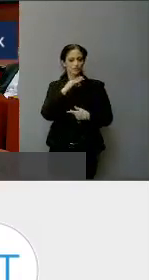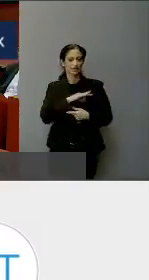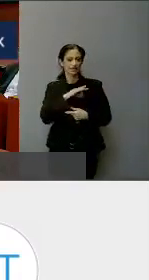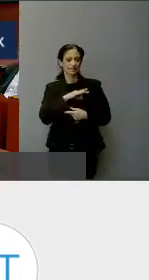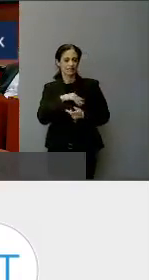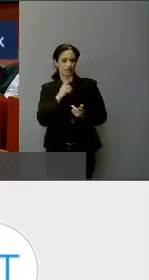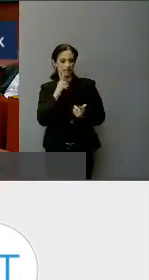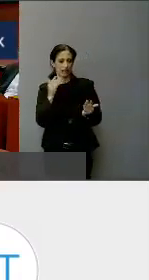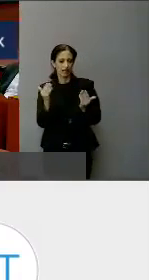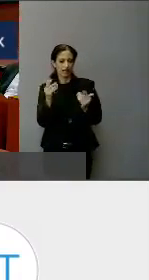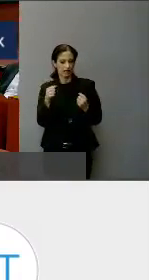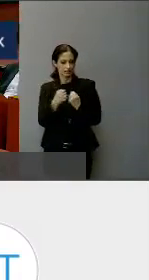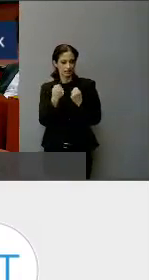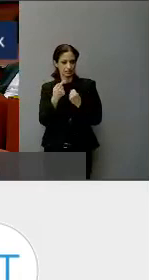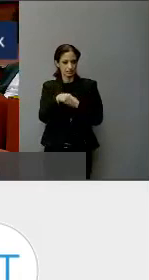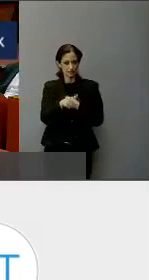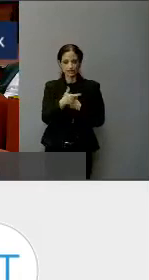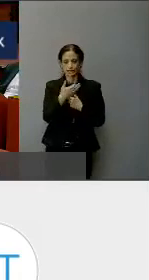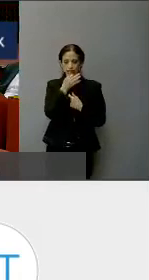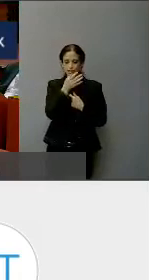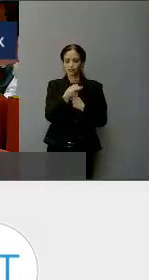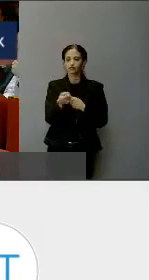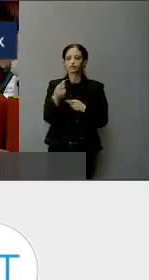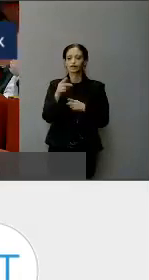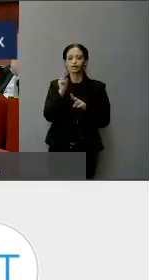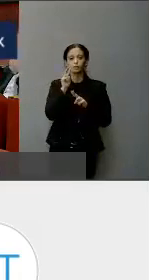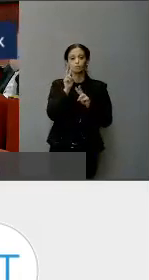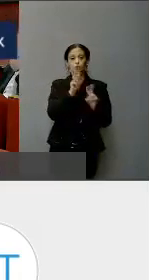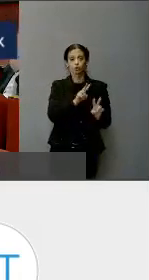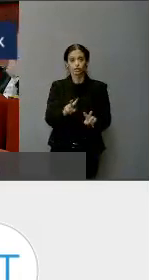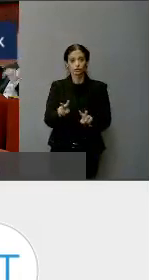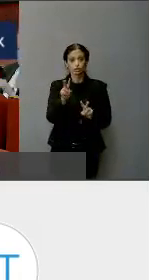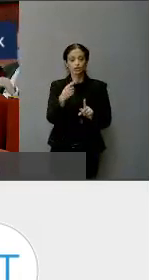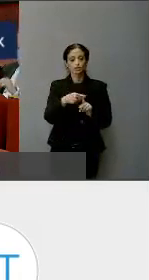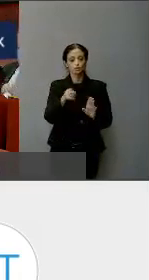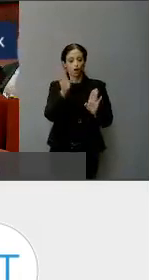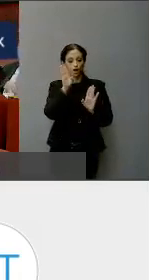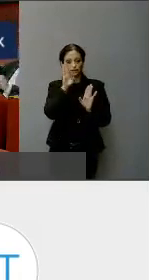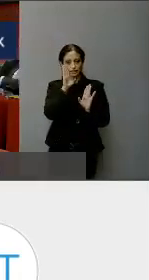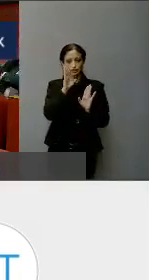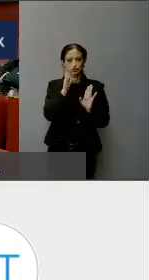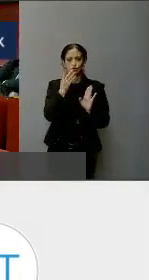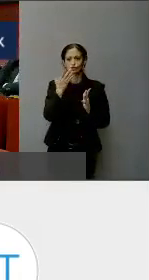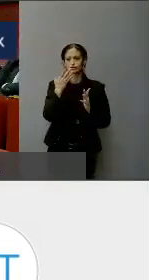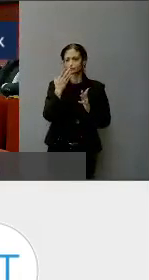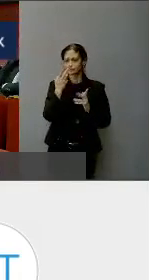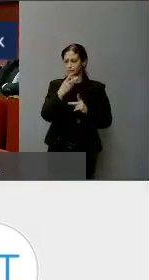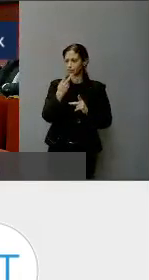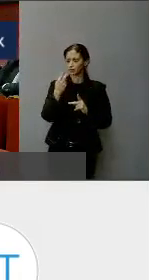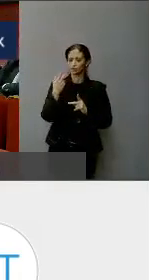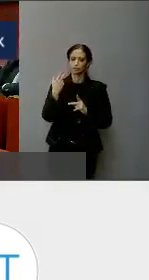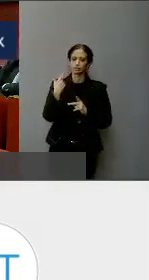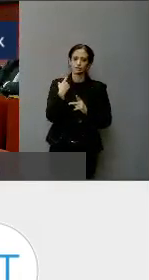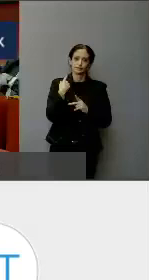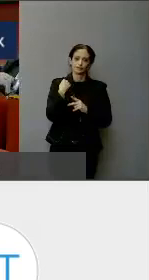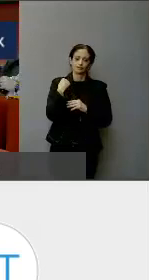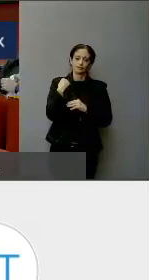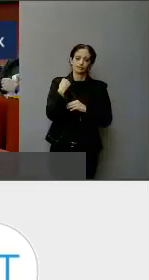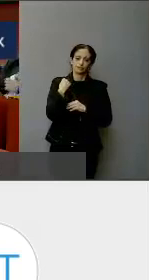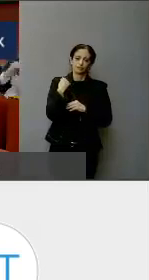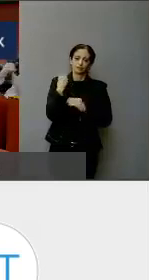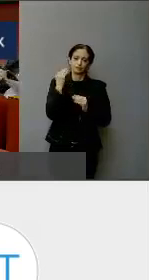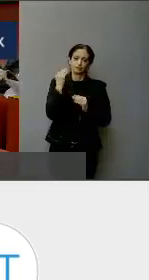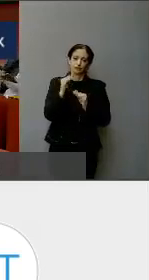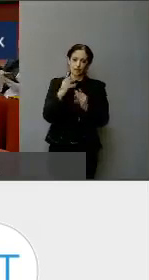la monitoraggio e l'attenzione perché la domanda fatta all'inizio poteva sembrare una domanda banale